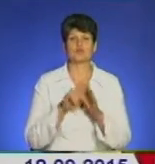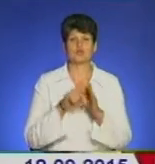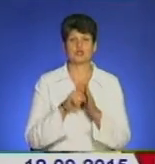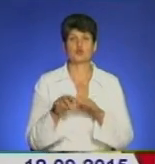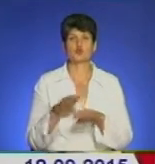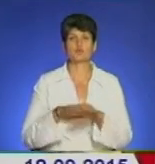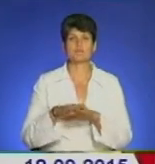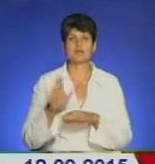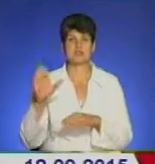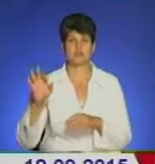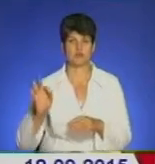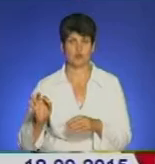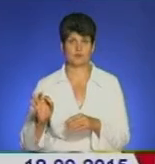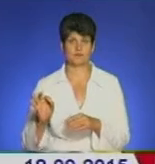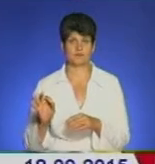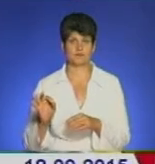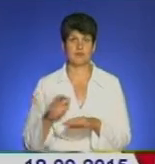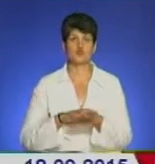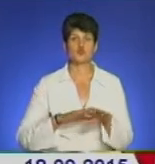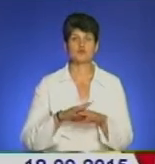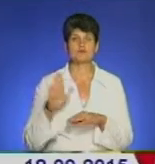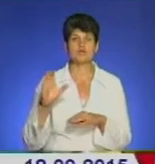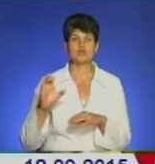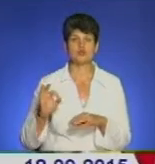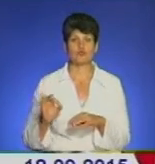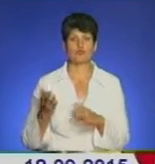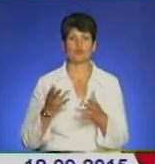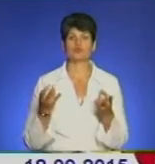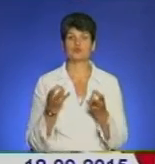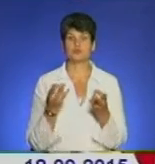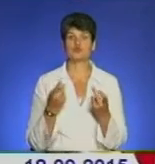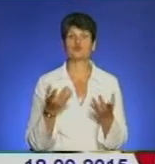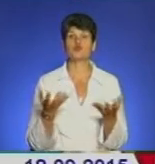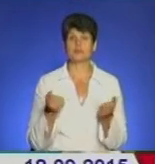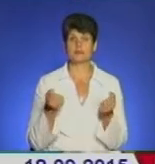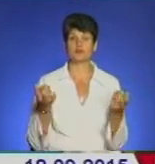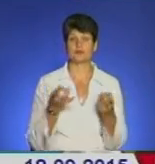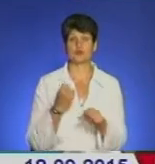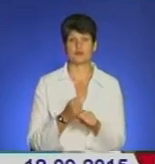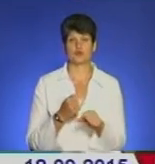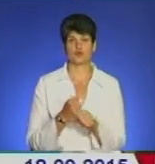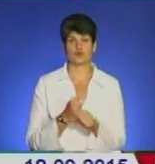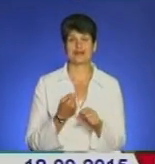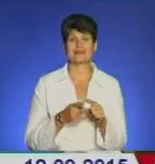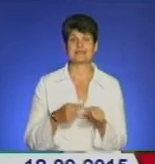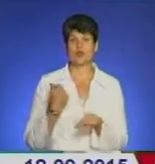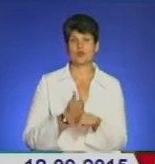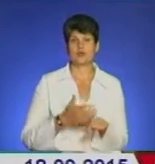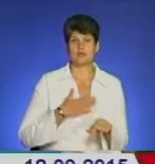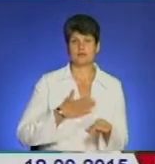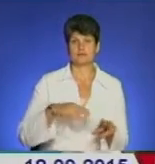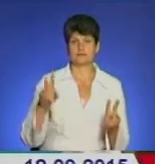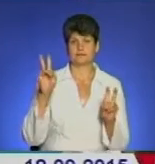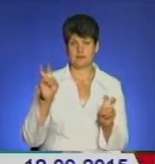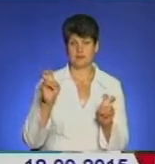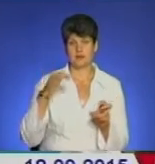суспільство. Суспільство, в якому потрібно, щоб щось отримати, потрібно працювати. Це головна моя теза, як